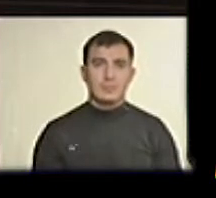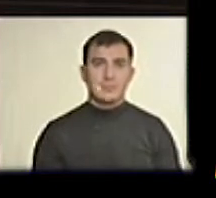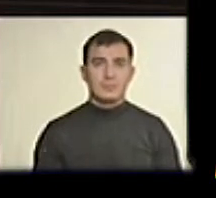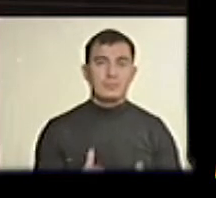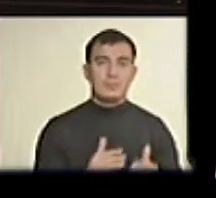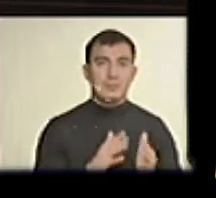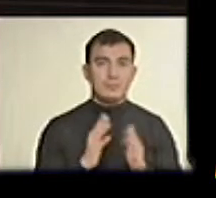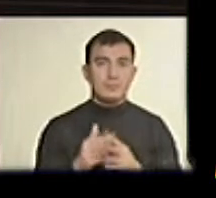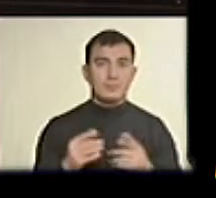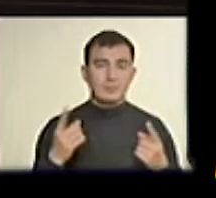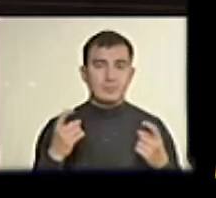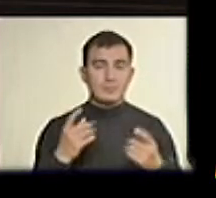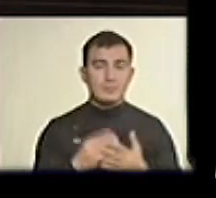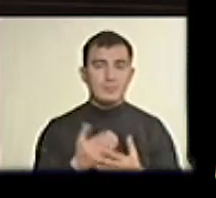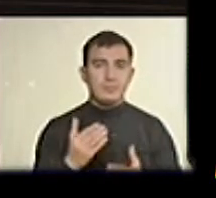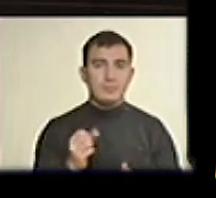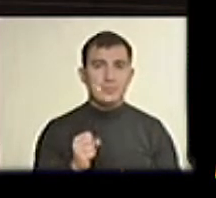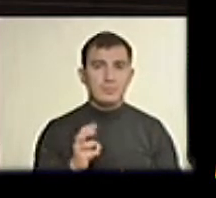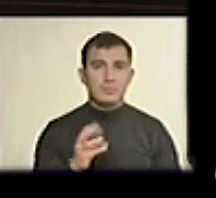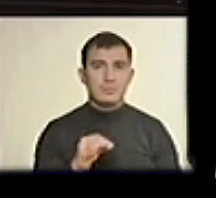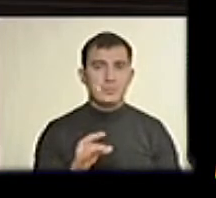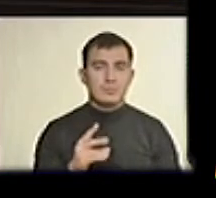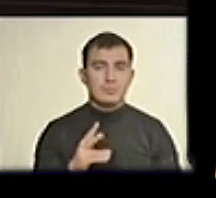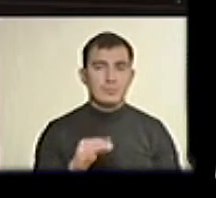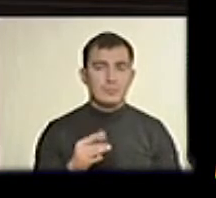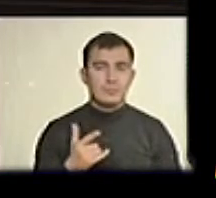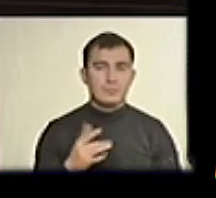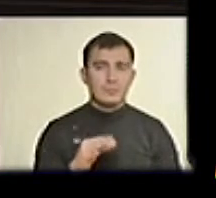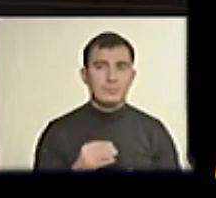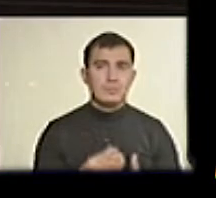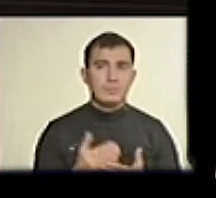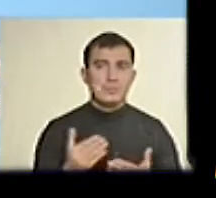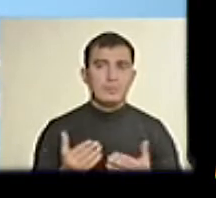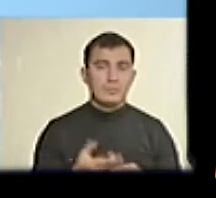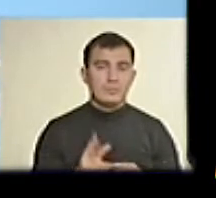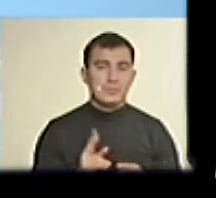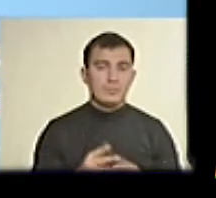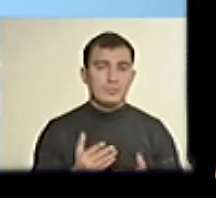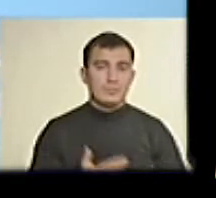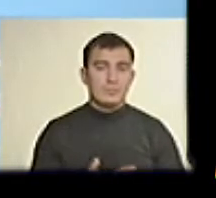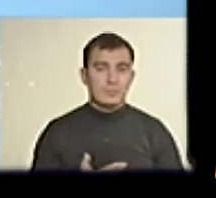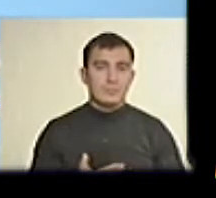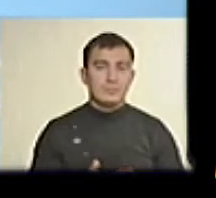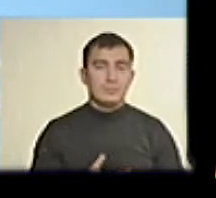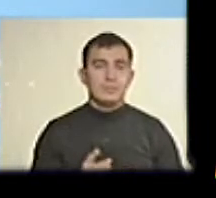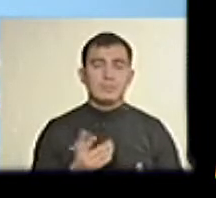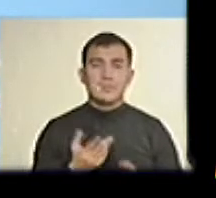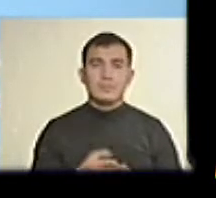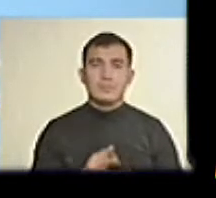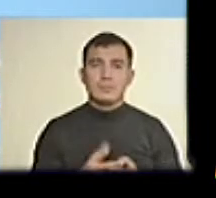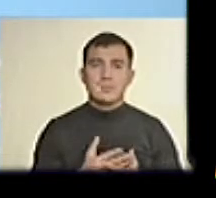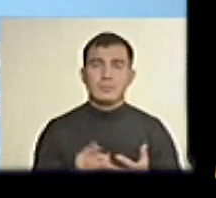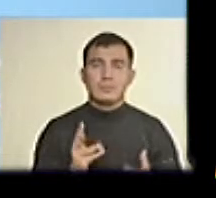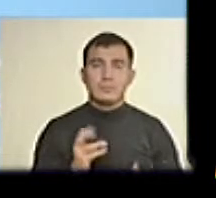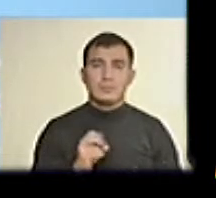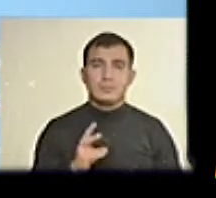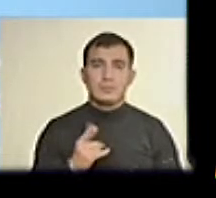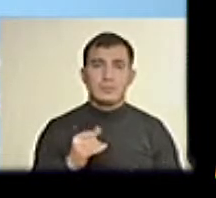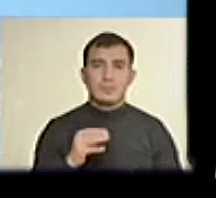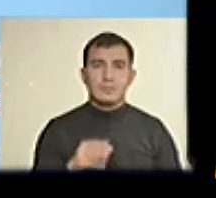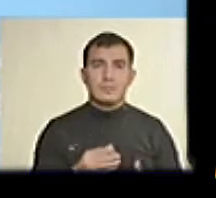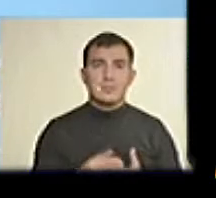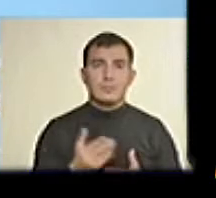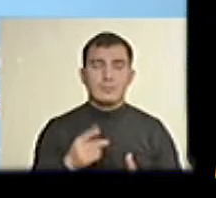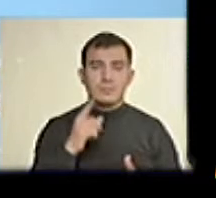keling Buxoro amirligidagi o'sha madaniy hayot mavzusini boshlasak. Buxoro amirligidagi o'sha mang'itlar davrida